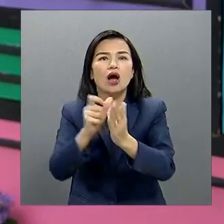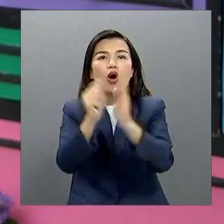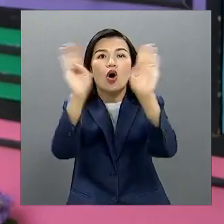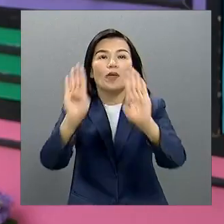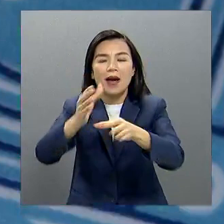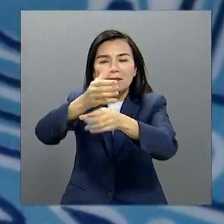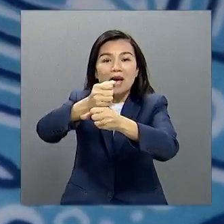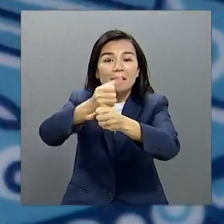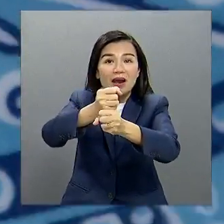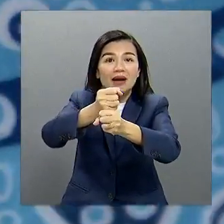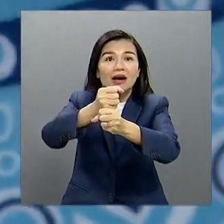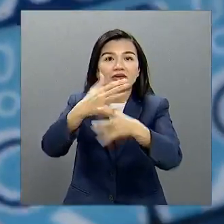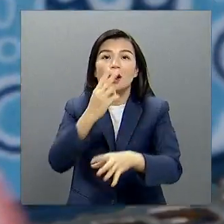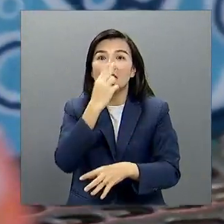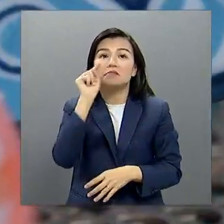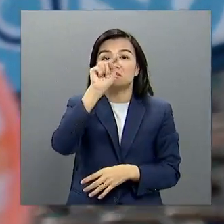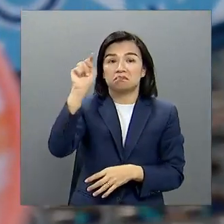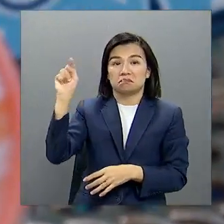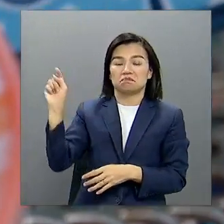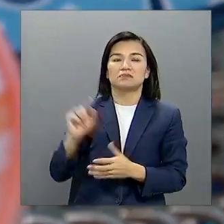ที่อย่างที่เห็นอยู่นะคะ